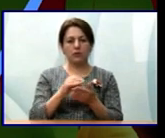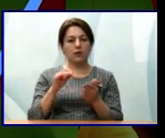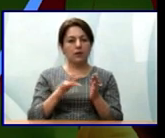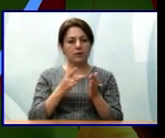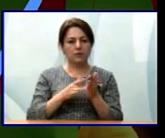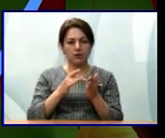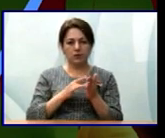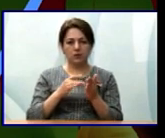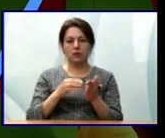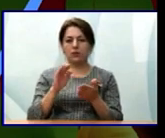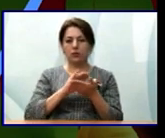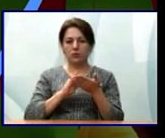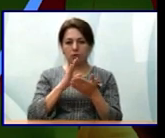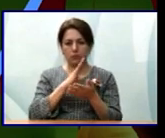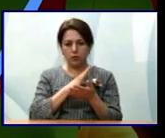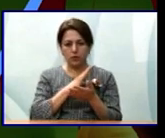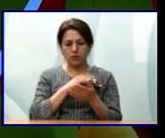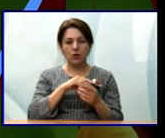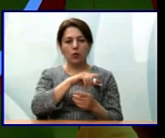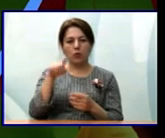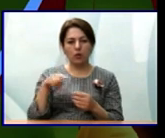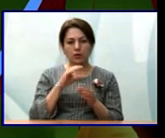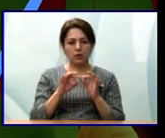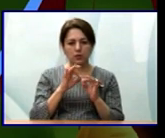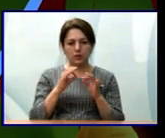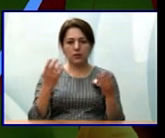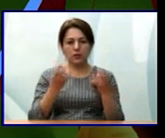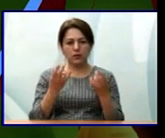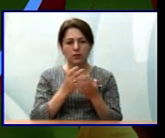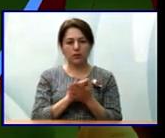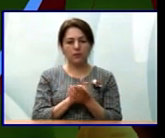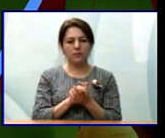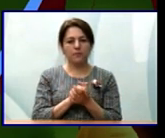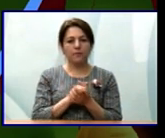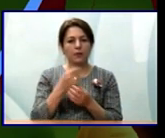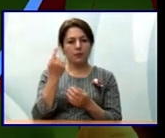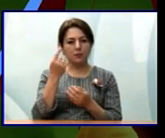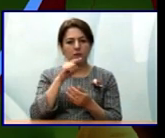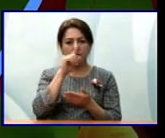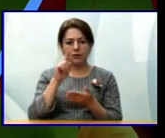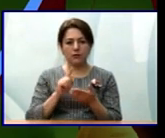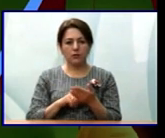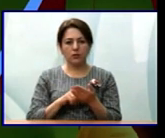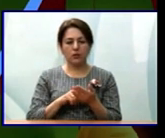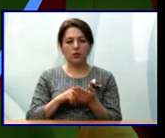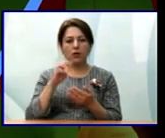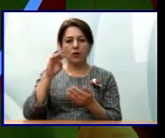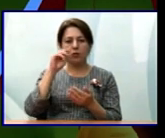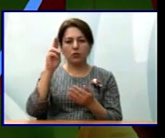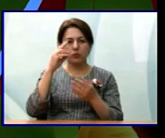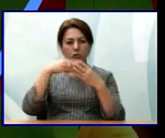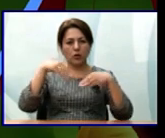daftaringizga yozib olgan bo'lsangiz, ularni tekshirib ko'ramiz. Birinchi savoldagi